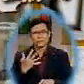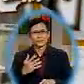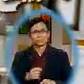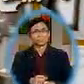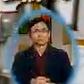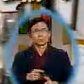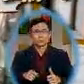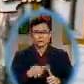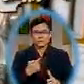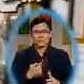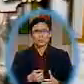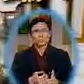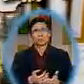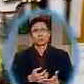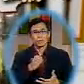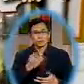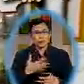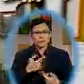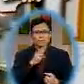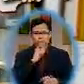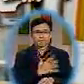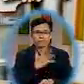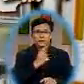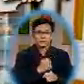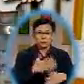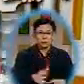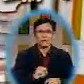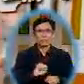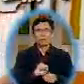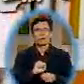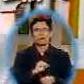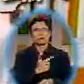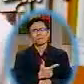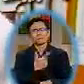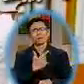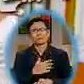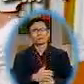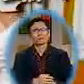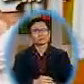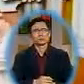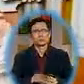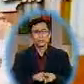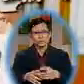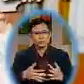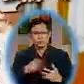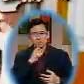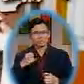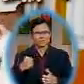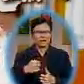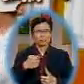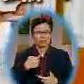來我周5點啊，但係加班加到8點，同事啊成日打